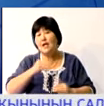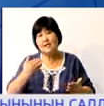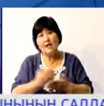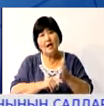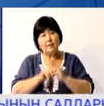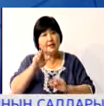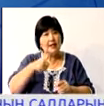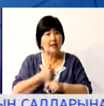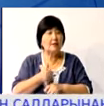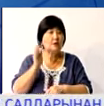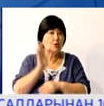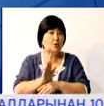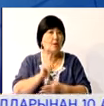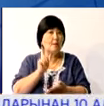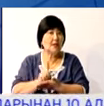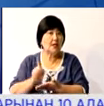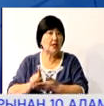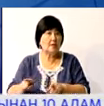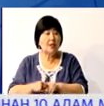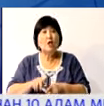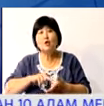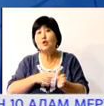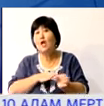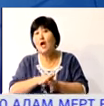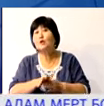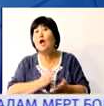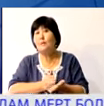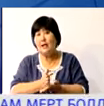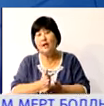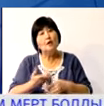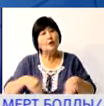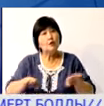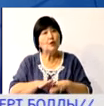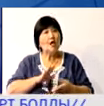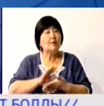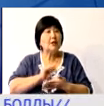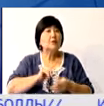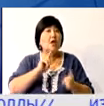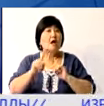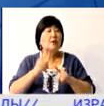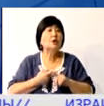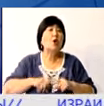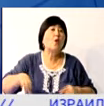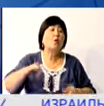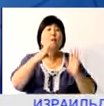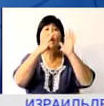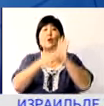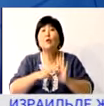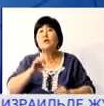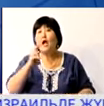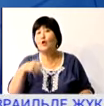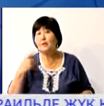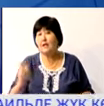бастамалар елбасының жолдауда жүктеген міндеттемелерін жүзеге асыруға бағытталған. Сондай-ақ баспасөз мәслихатында облыстың 9 айдағы